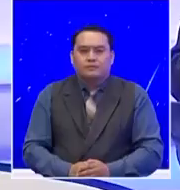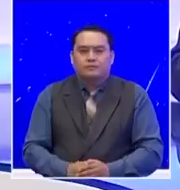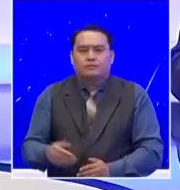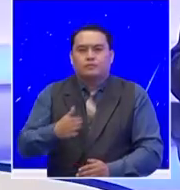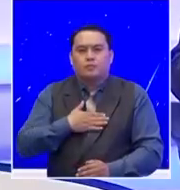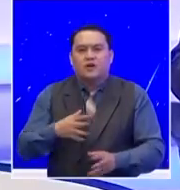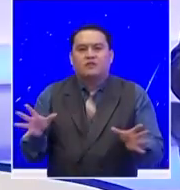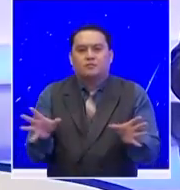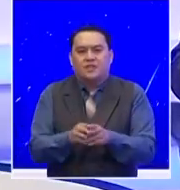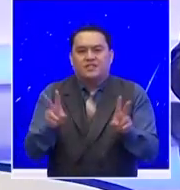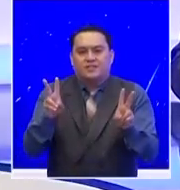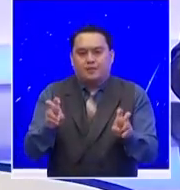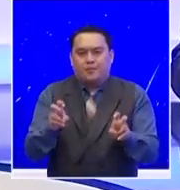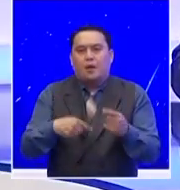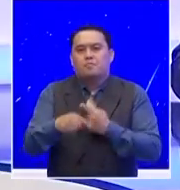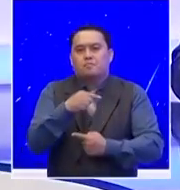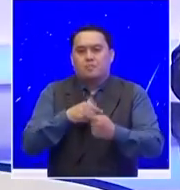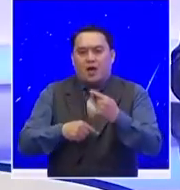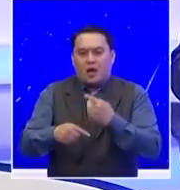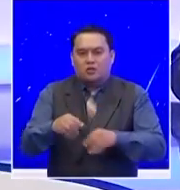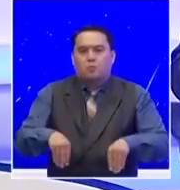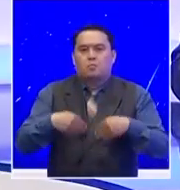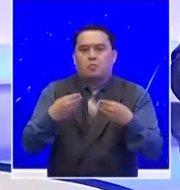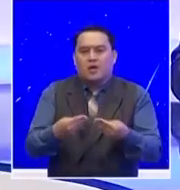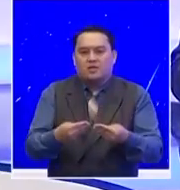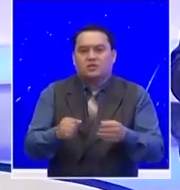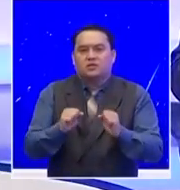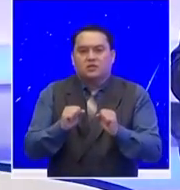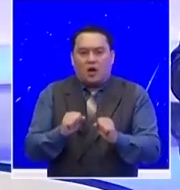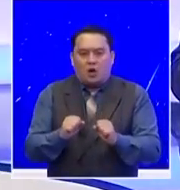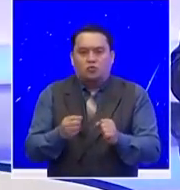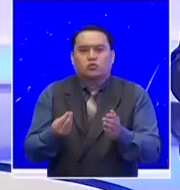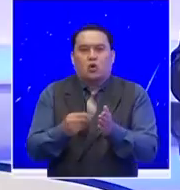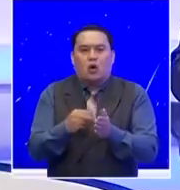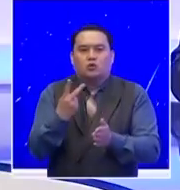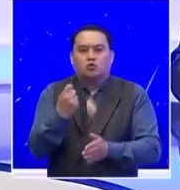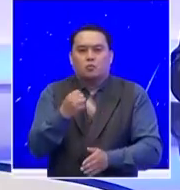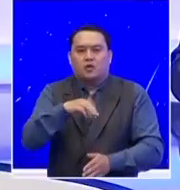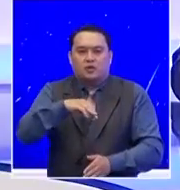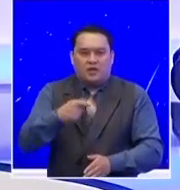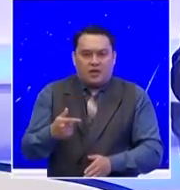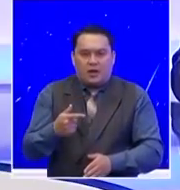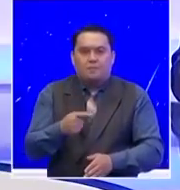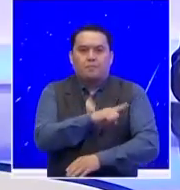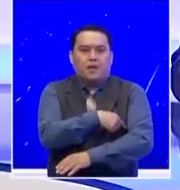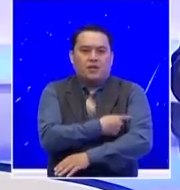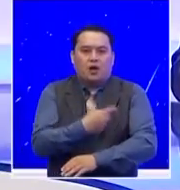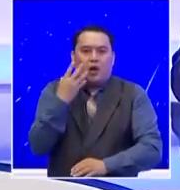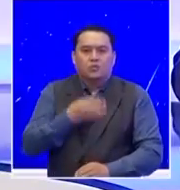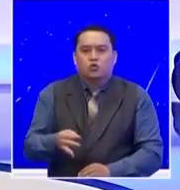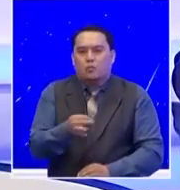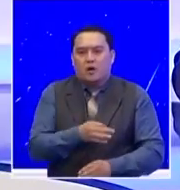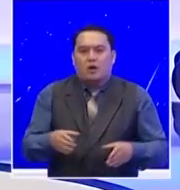Мы вместе. Бизнесмены региона безвозмездно передали защитную амуницию стоимостью более 100 миллионов тенге медикам